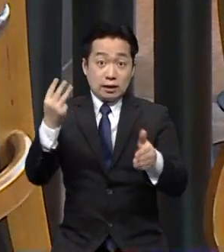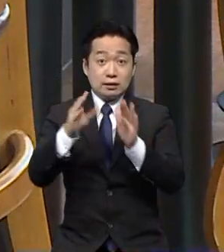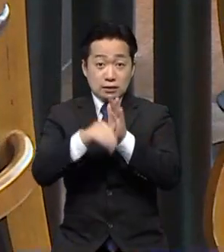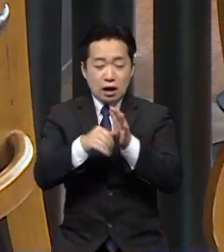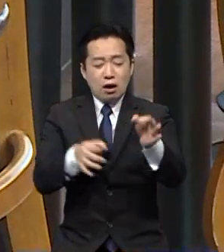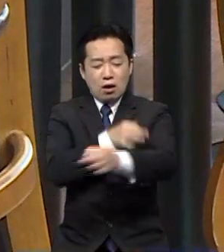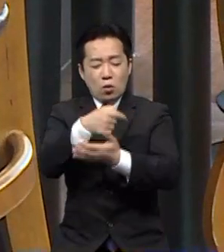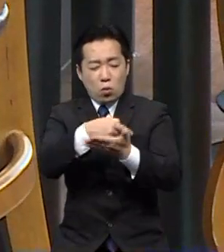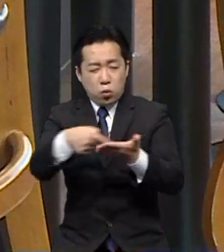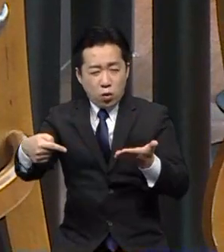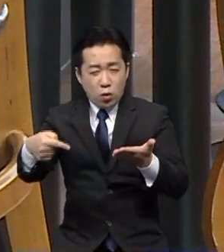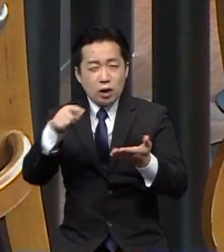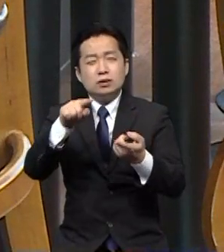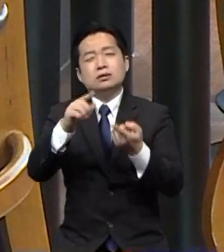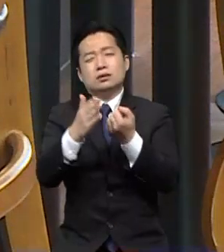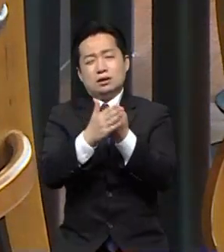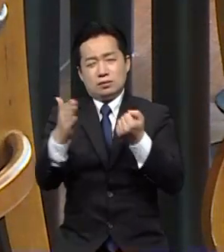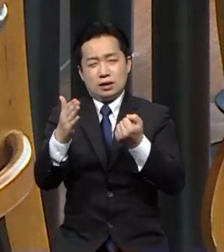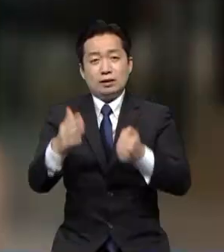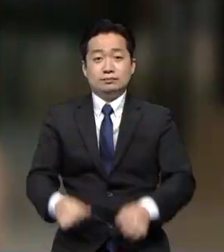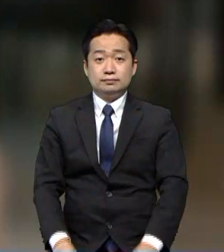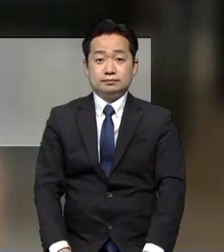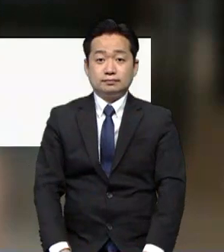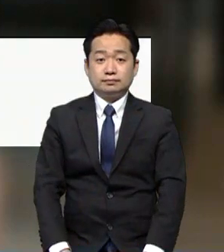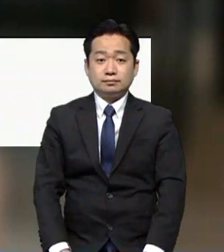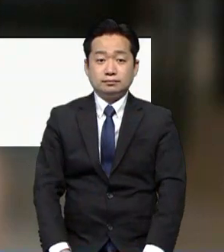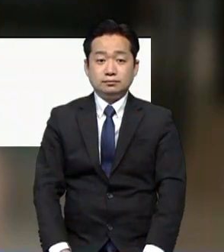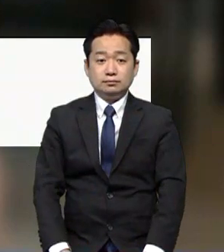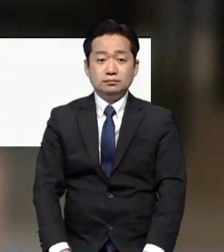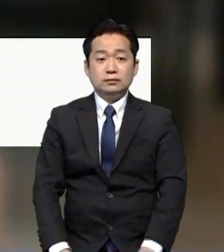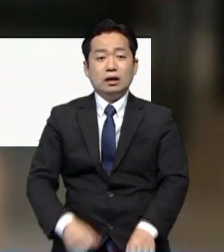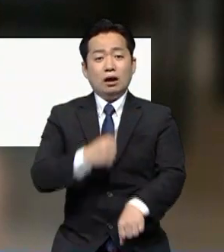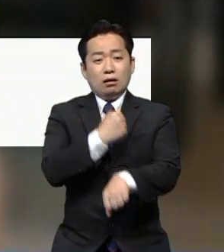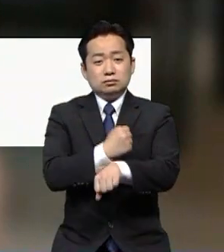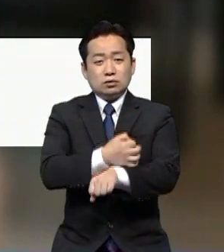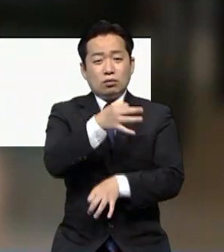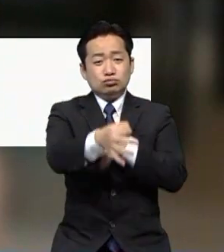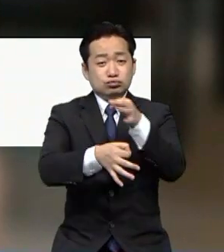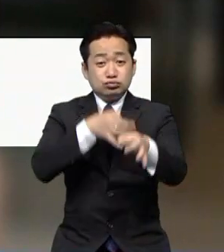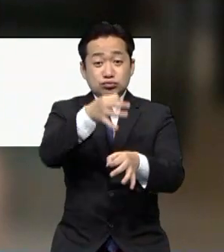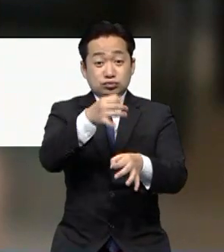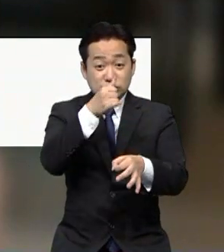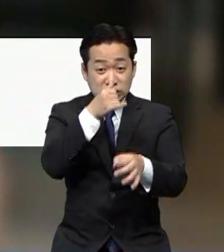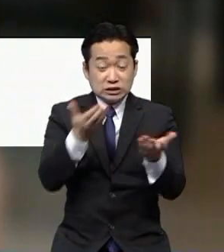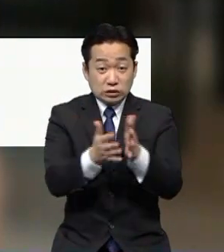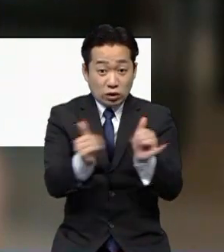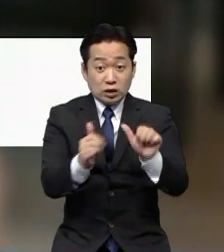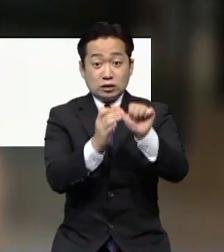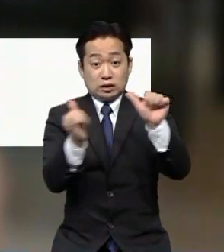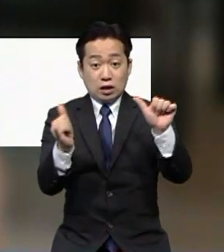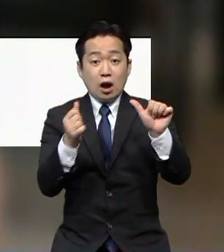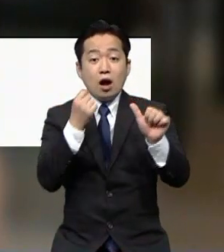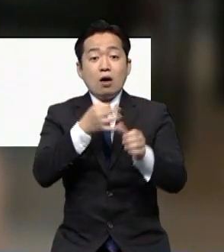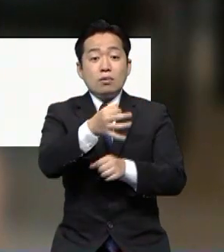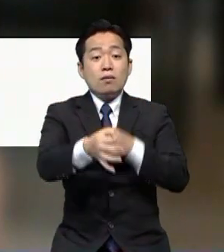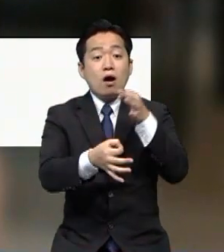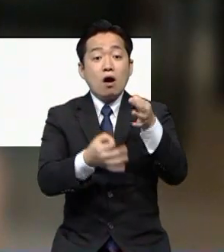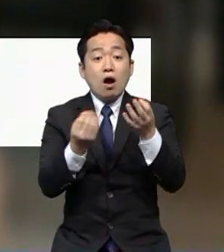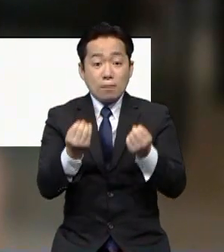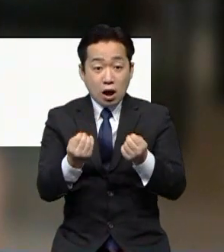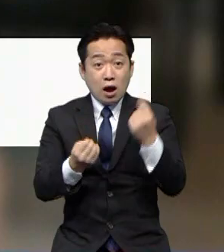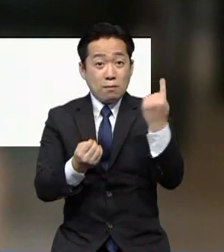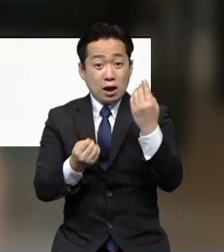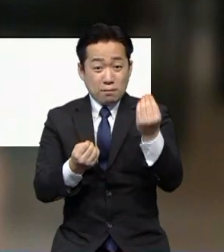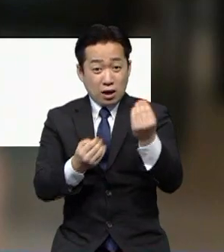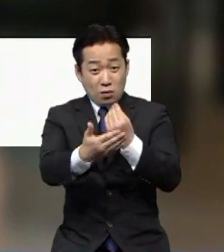경제적 피해도 고려한 걸로 보입니다. 인건비적인 것도 문제가 많이 발생을 하고 직원들 5명이 인건비가 얼마인데 100만 원 지원해줘가지고